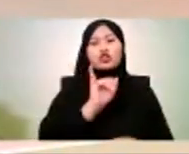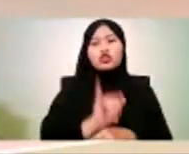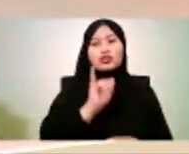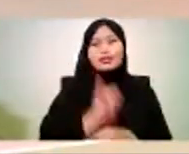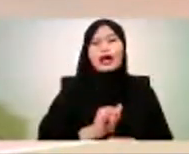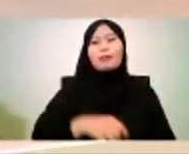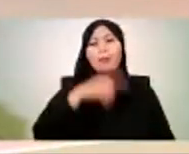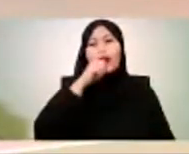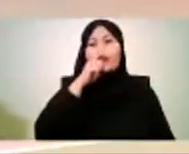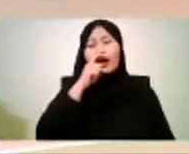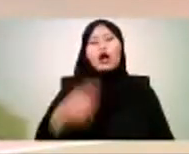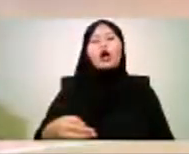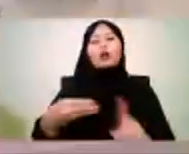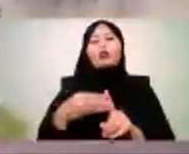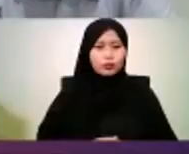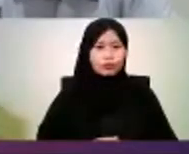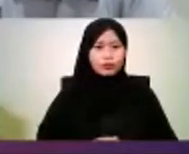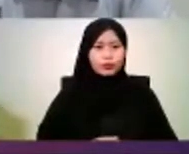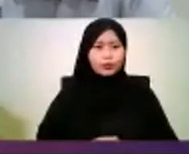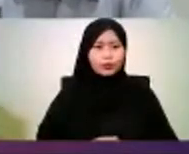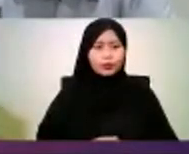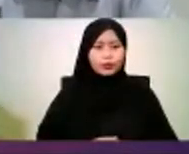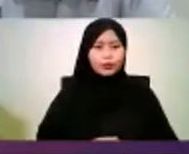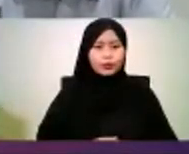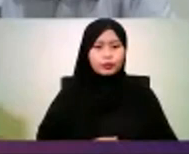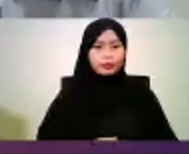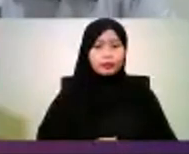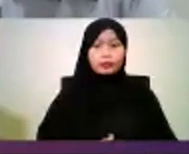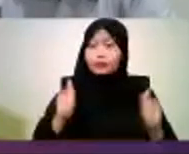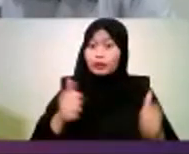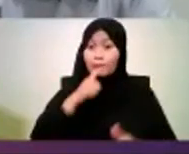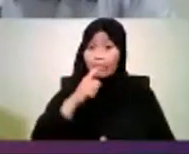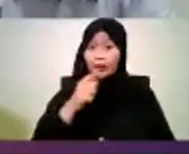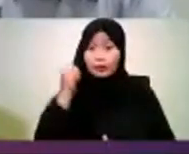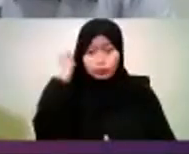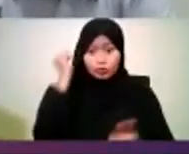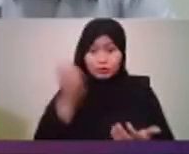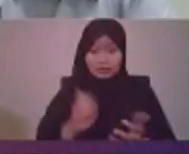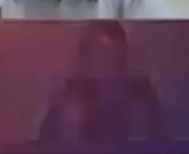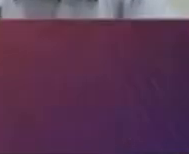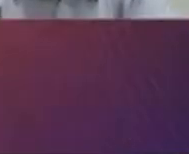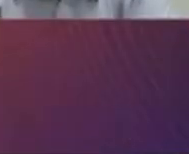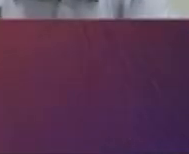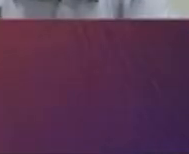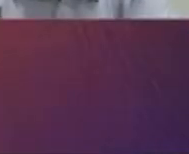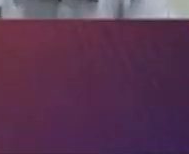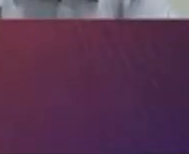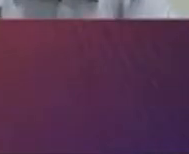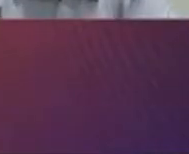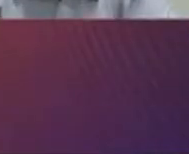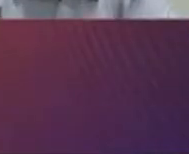Bapak budiharto Setiawan baik Bapak Ibu sudah siap saya akan memandu untuk foto